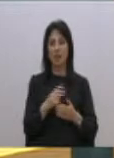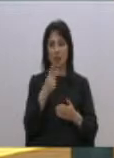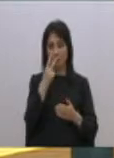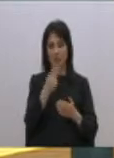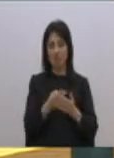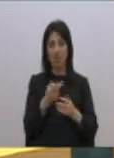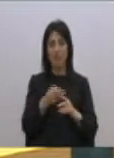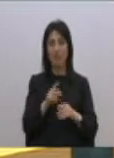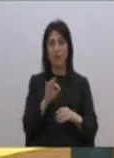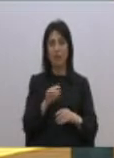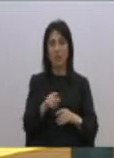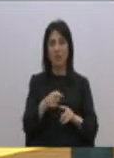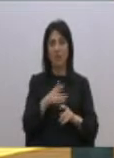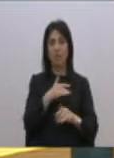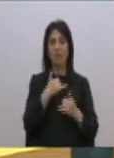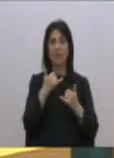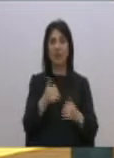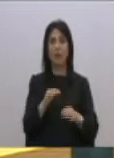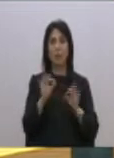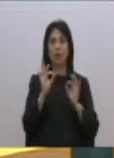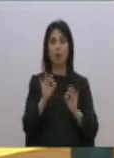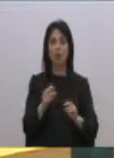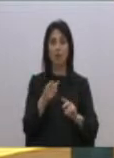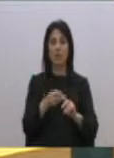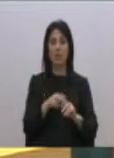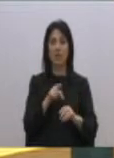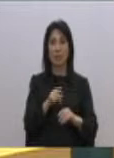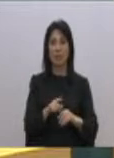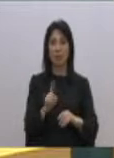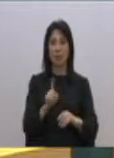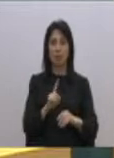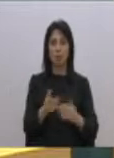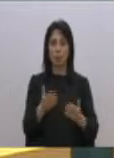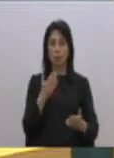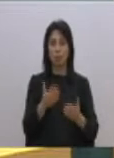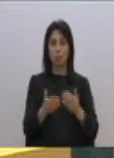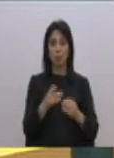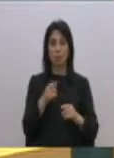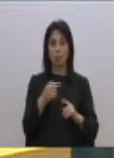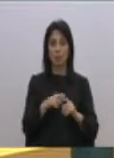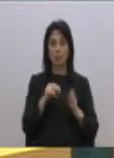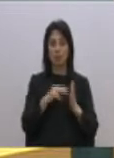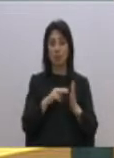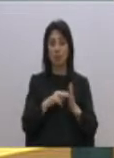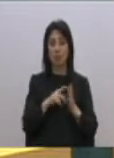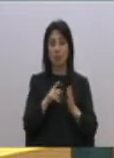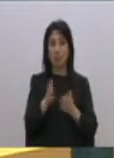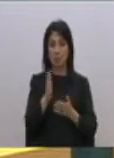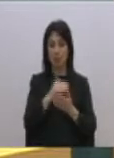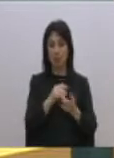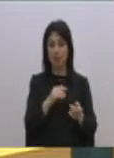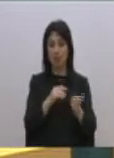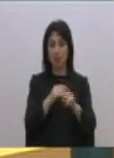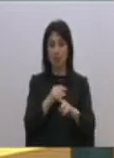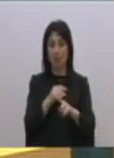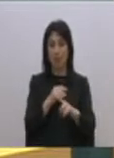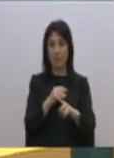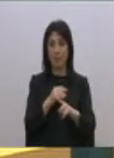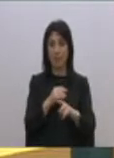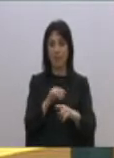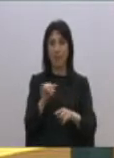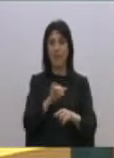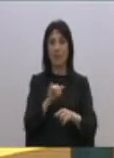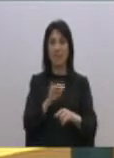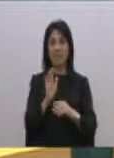მინიშნებას იმაზე, რომ ეს ემსახურება სწორედ იმას, რომ თუ იმ შეფასებების შედეგად